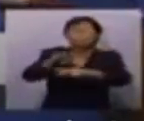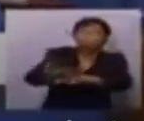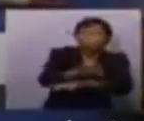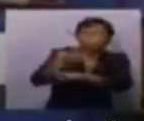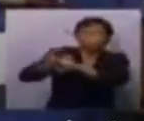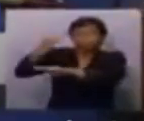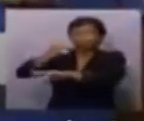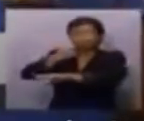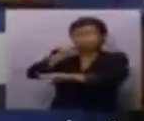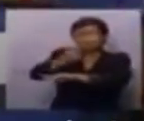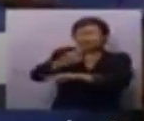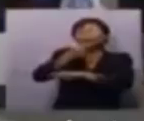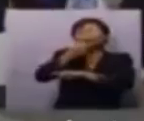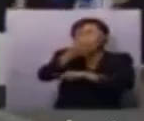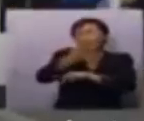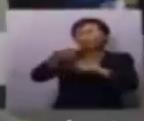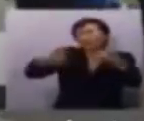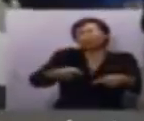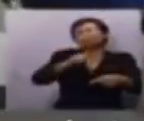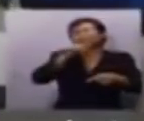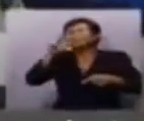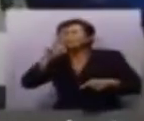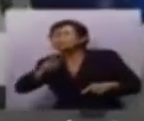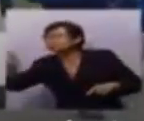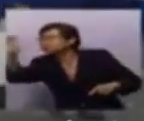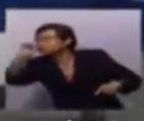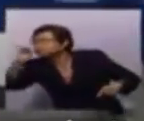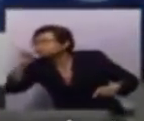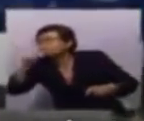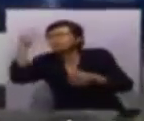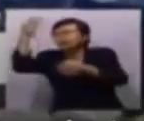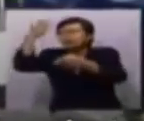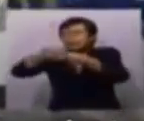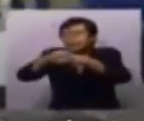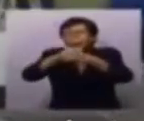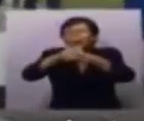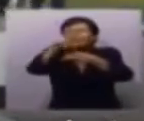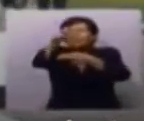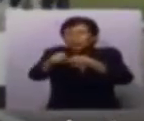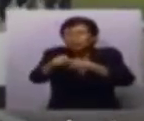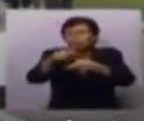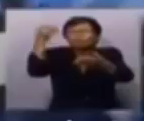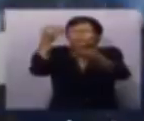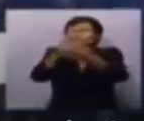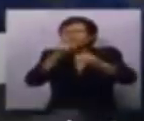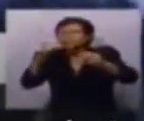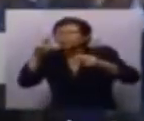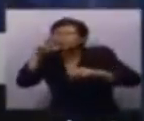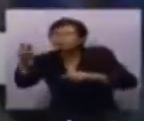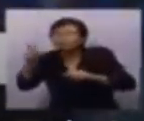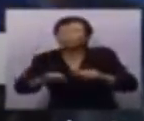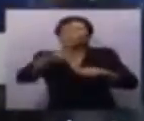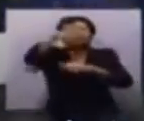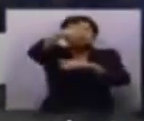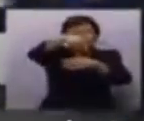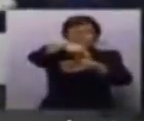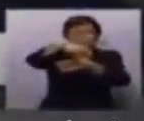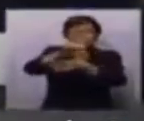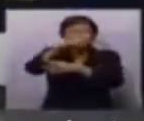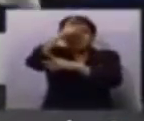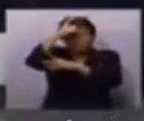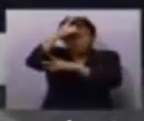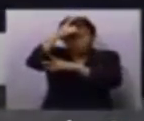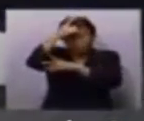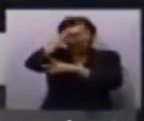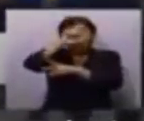akan turut bertanding tidak kelihatan sehingga tamat proses penamaan calon pada 10 pagi. Dalam sidang media selepas itu, Datuk Seri